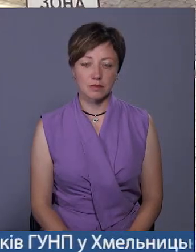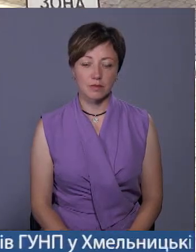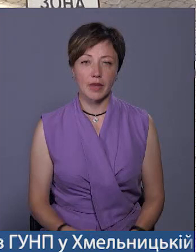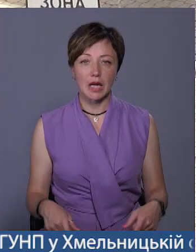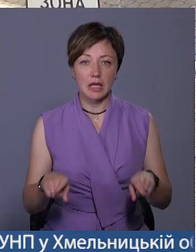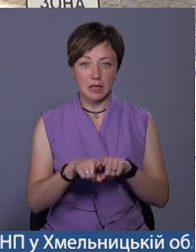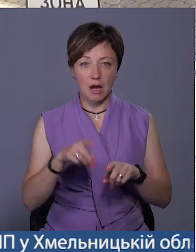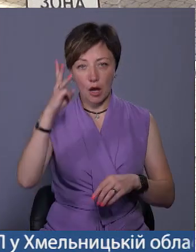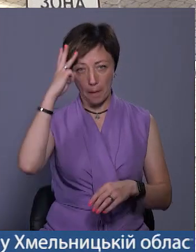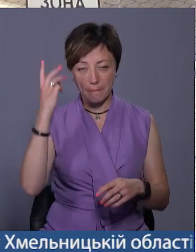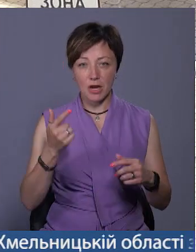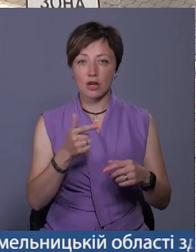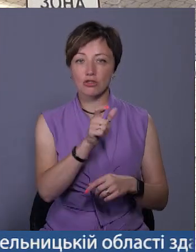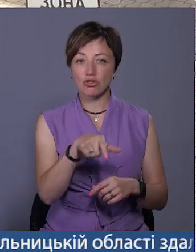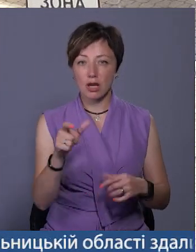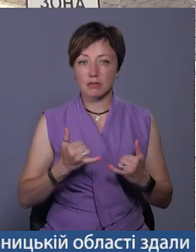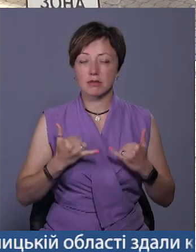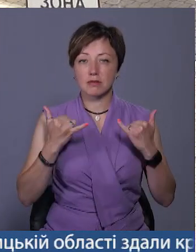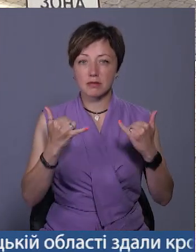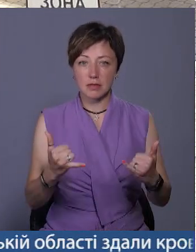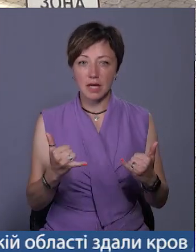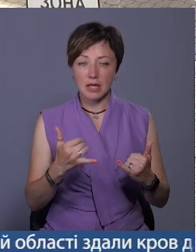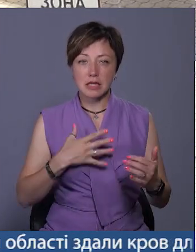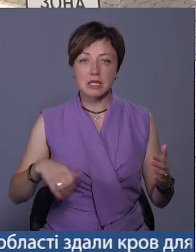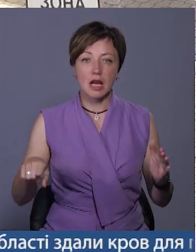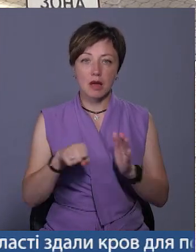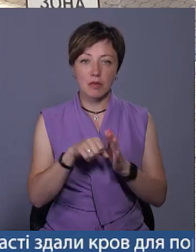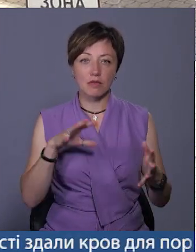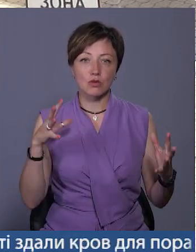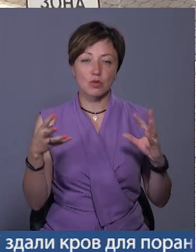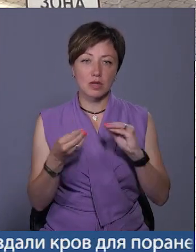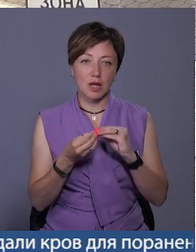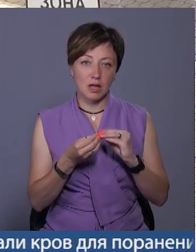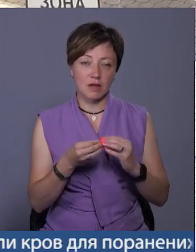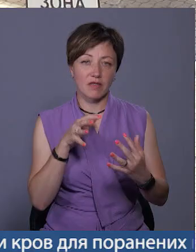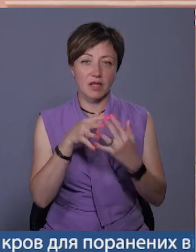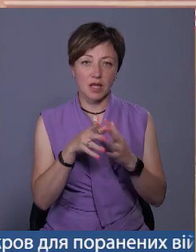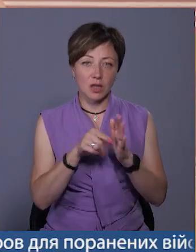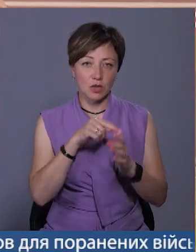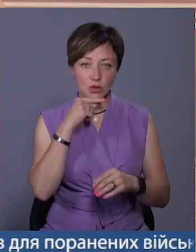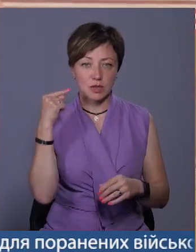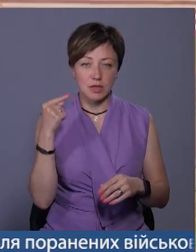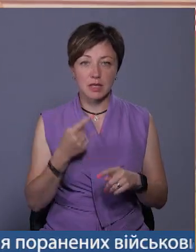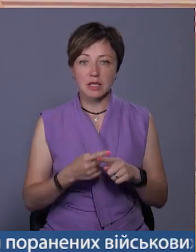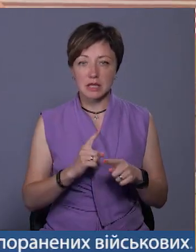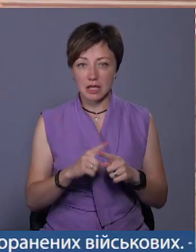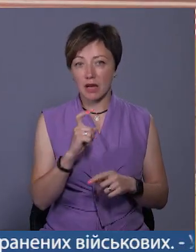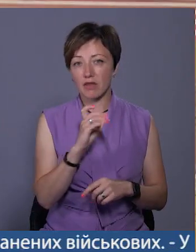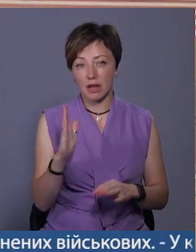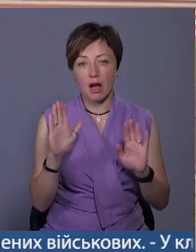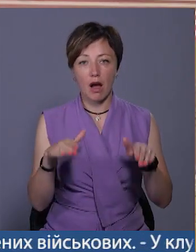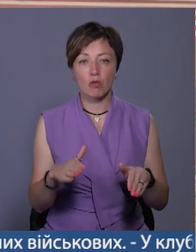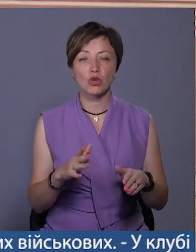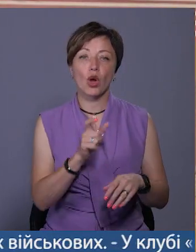Так хмельничани віддали шану загиблим унаслідок збройної агресії Російської Федерації. Хоч ця й минутка, хай буде.